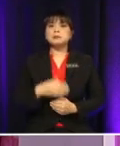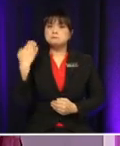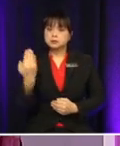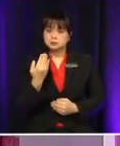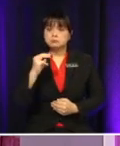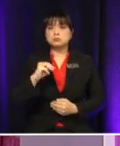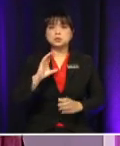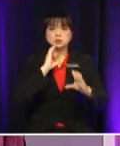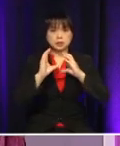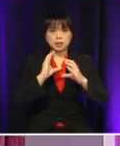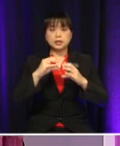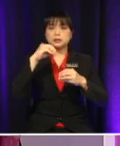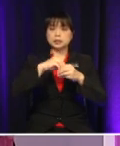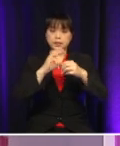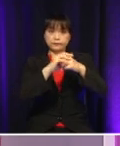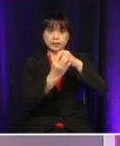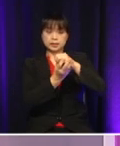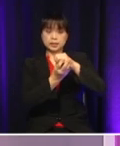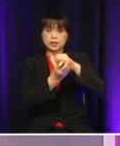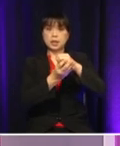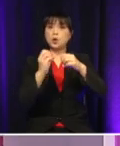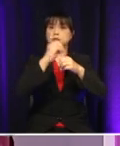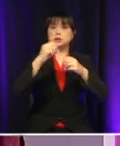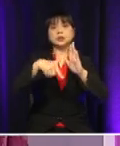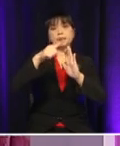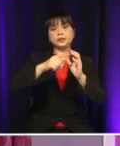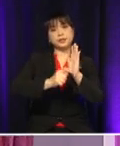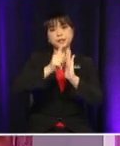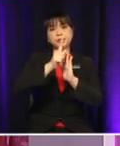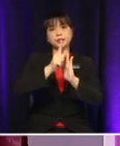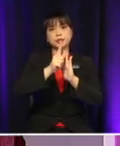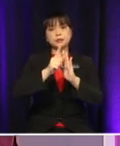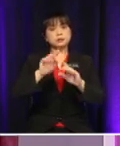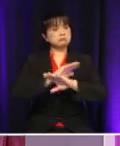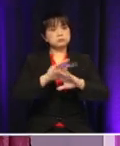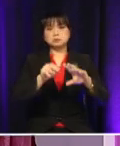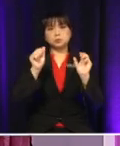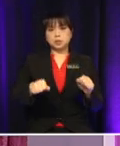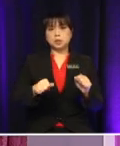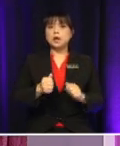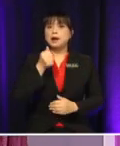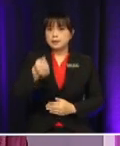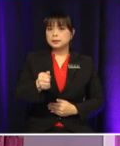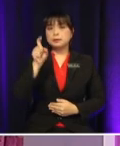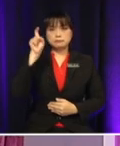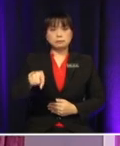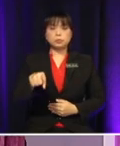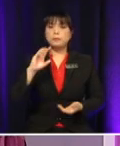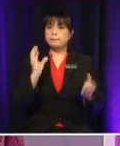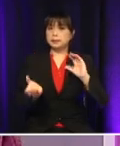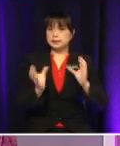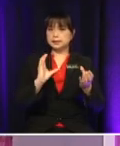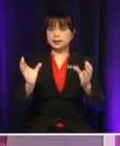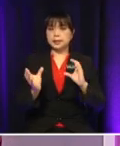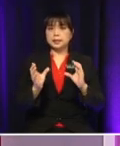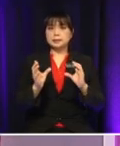di elvirus berbanding kabel daya tidak boleh anda perlu membandingkan gas yang